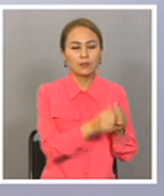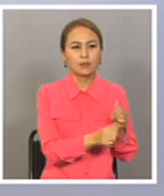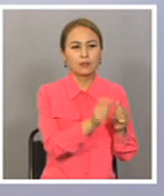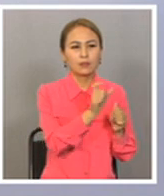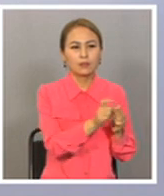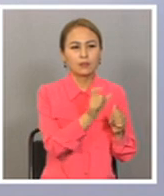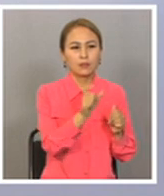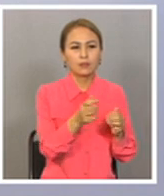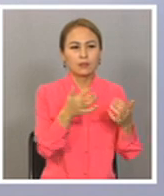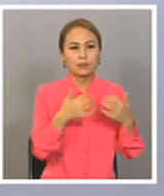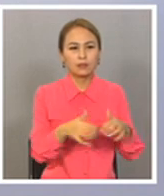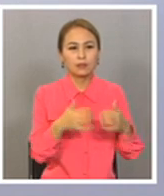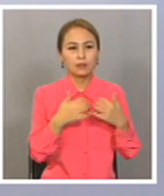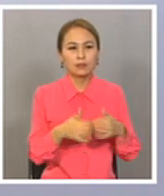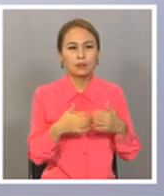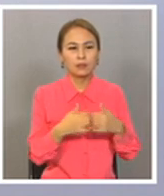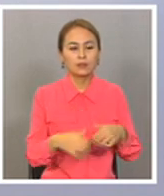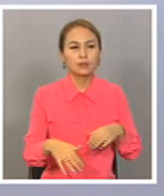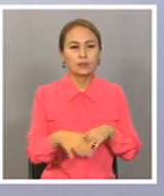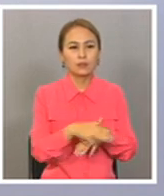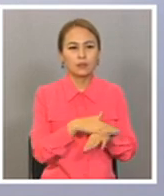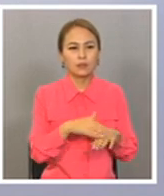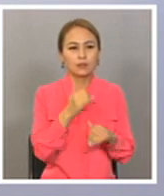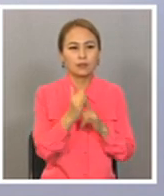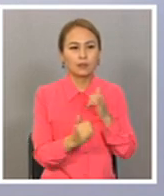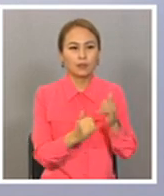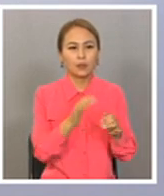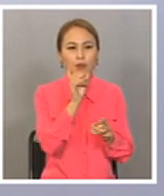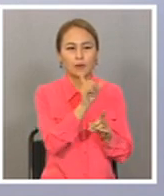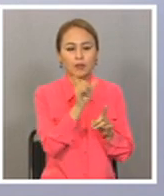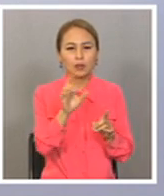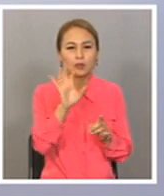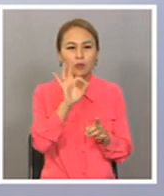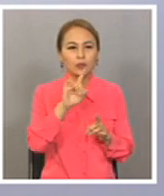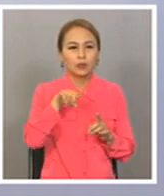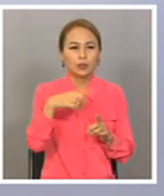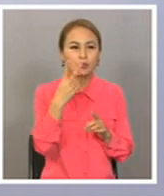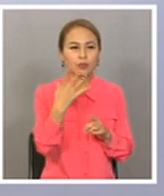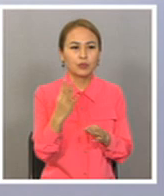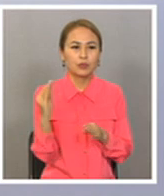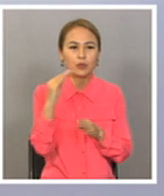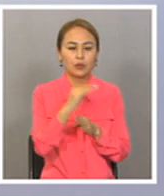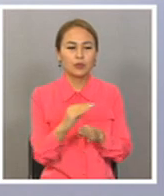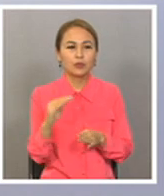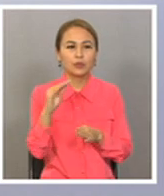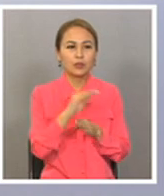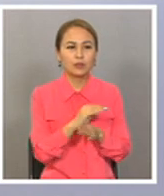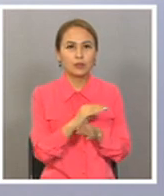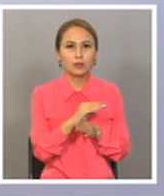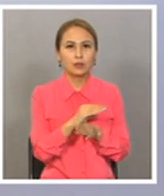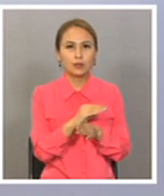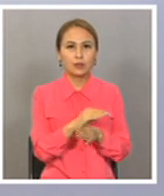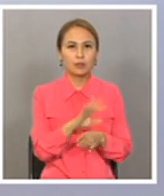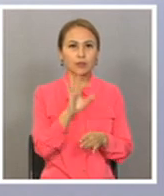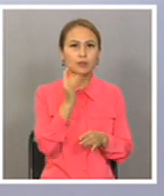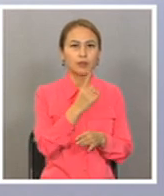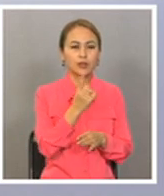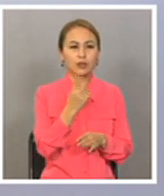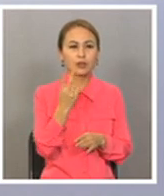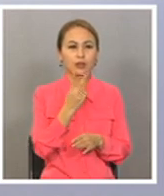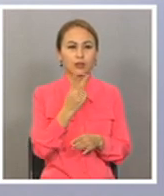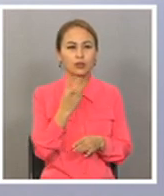бойынша жүрген сайын 0.125-ден қосып отырамын. Яғни 1, 2,